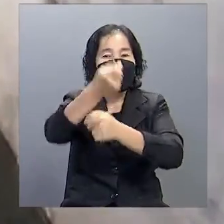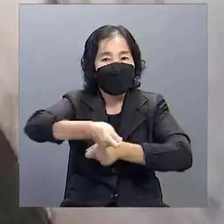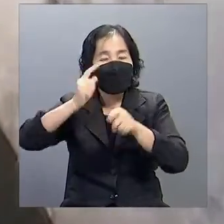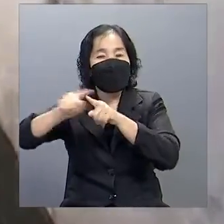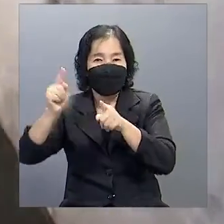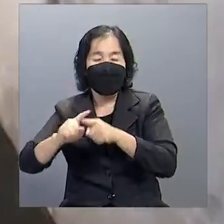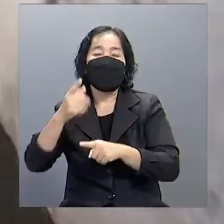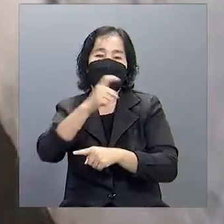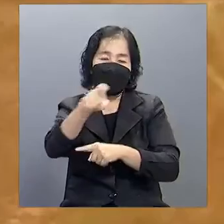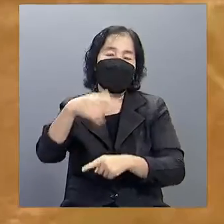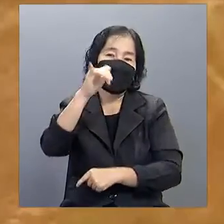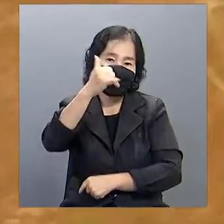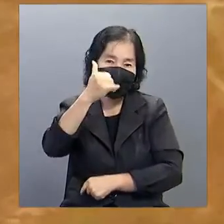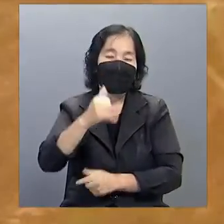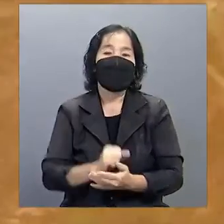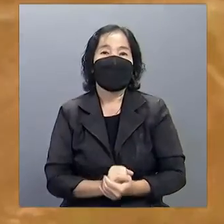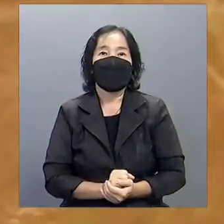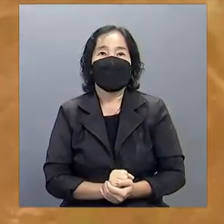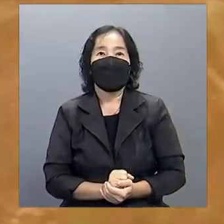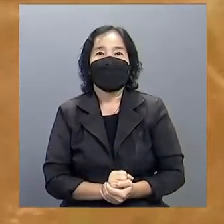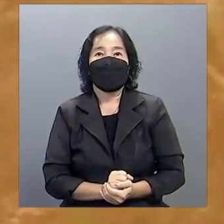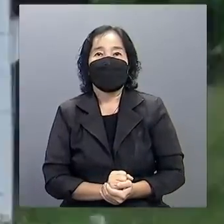จากการระบายน้ำด้วยค่ะอ่ะ